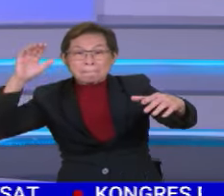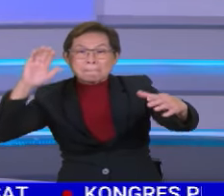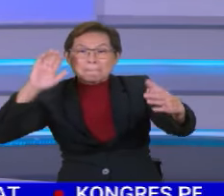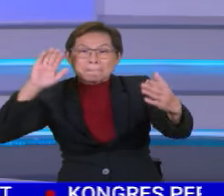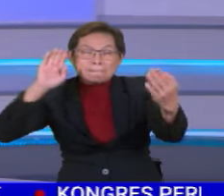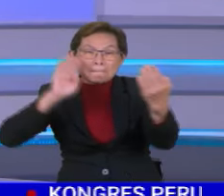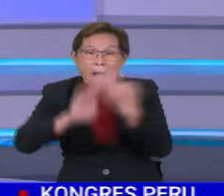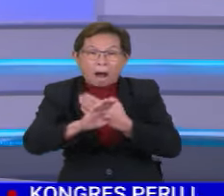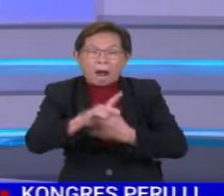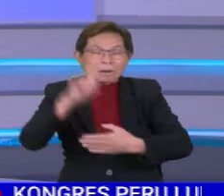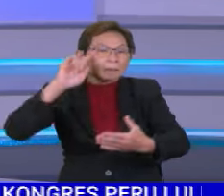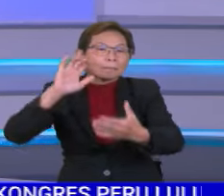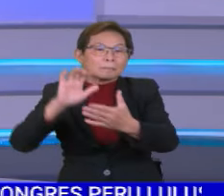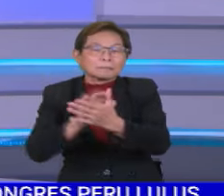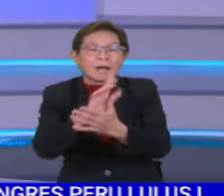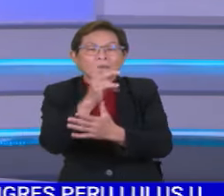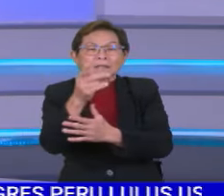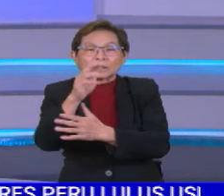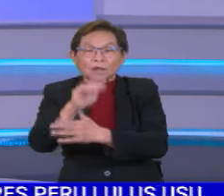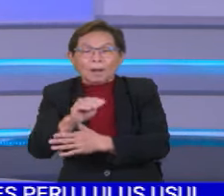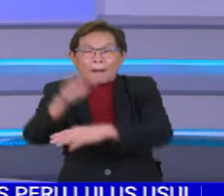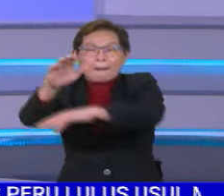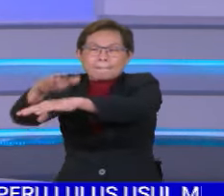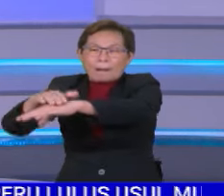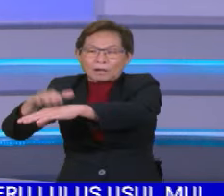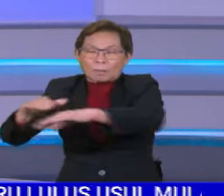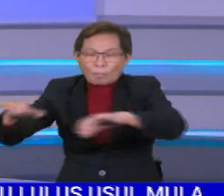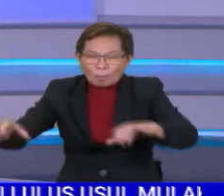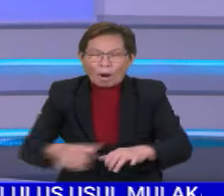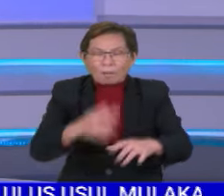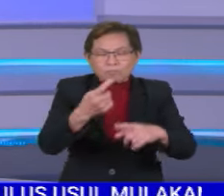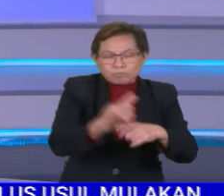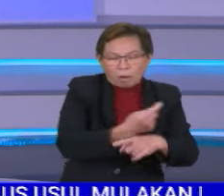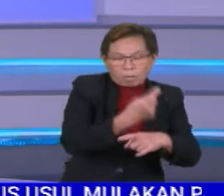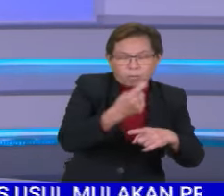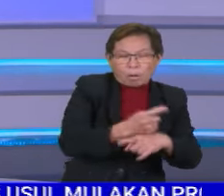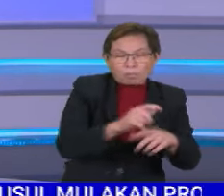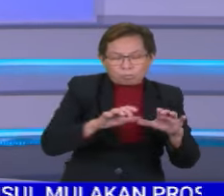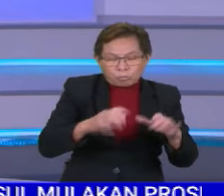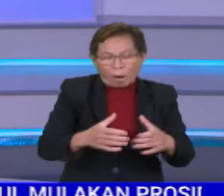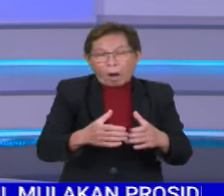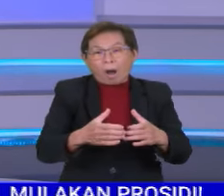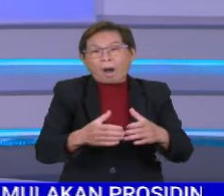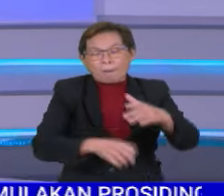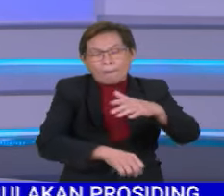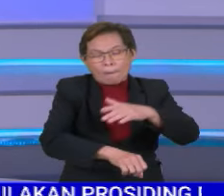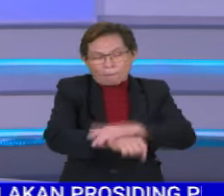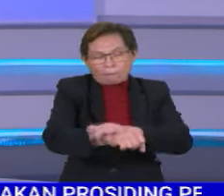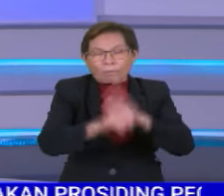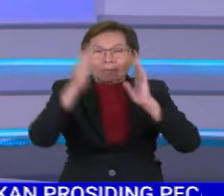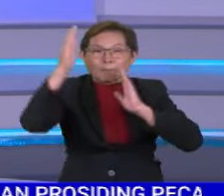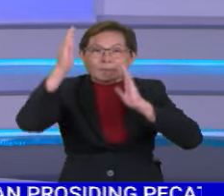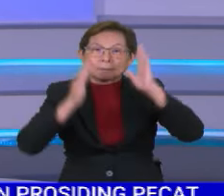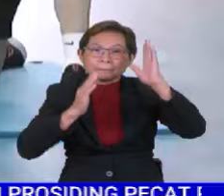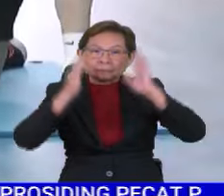ketua jurulatih Kim Panggon yang memanggilnya menjalani kem latihan skuad Harimau Malaya.